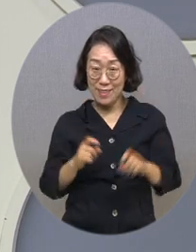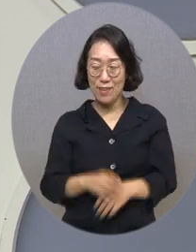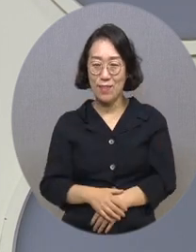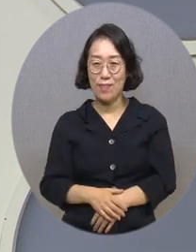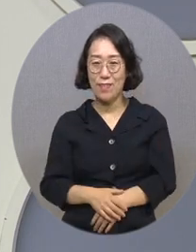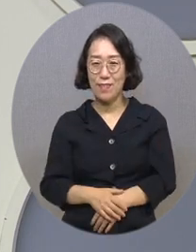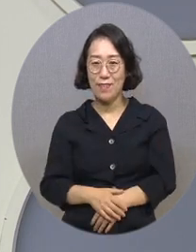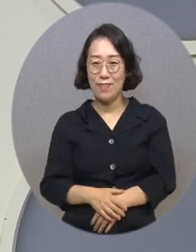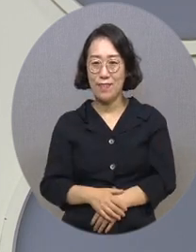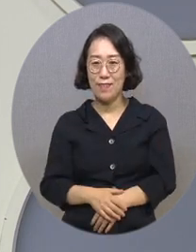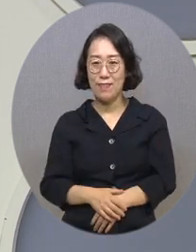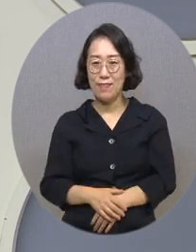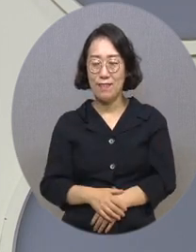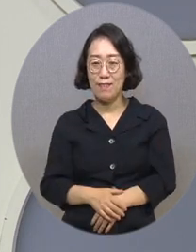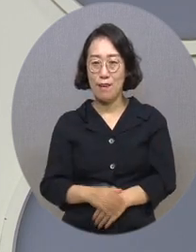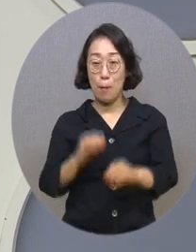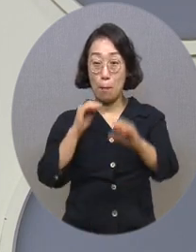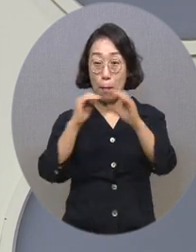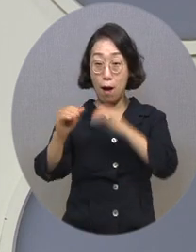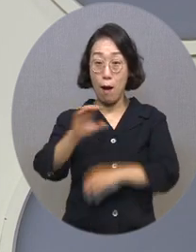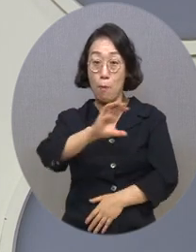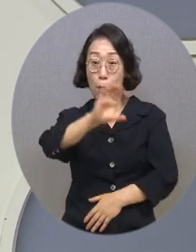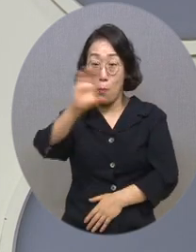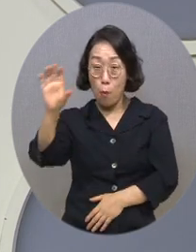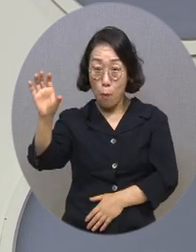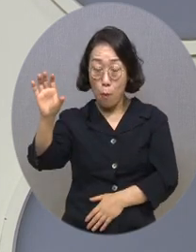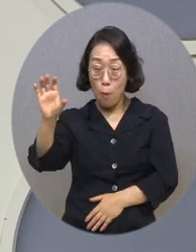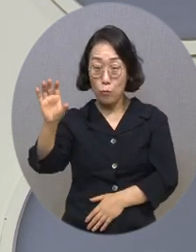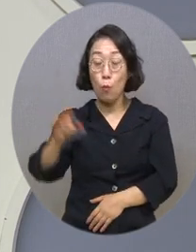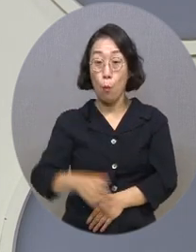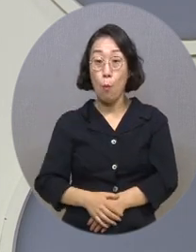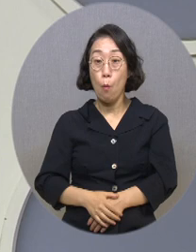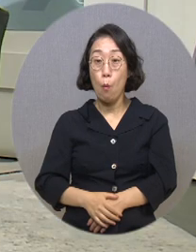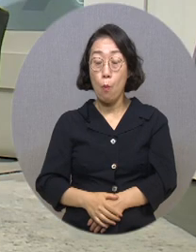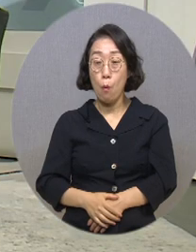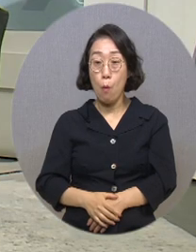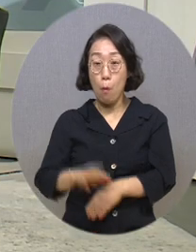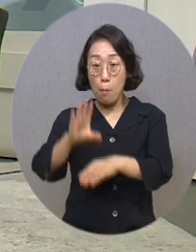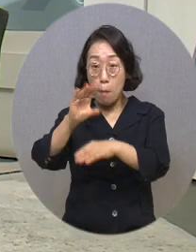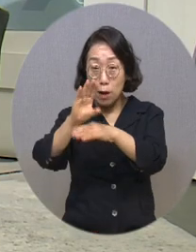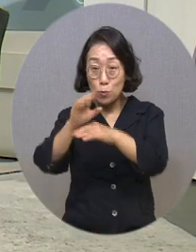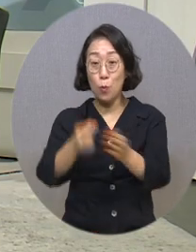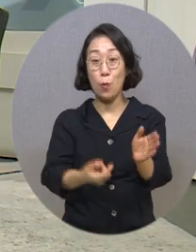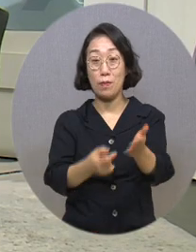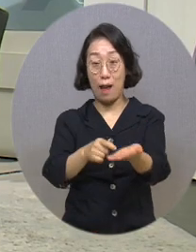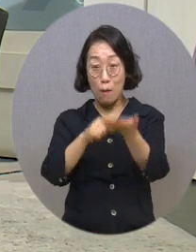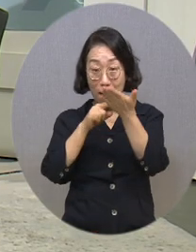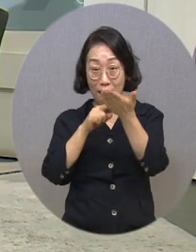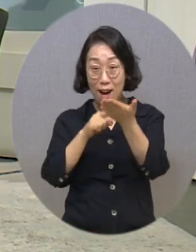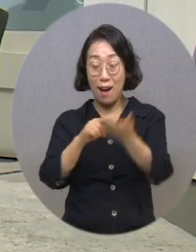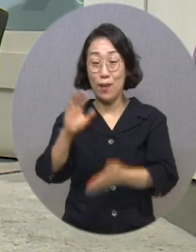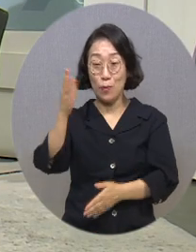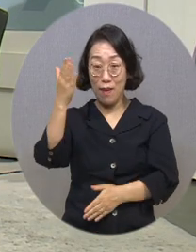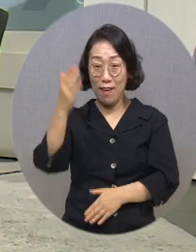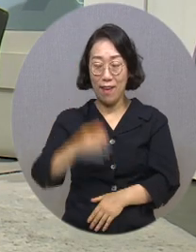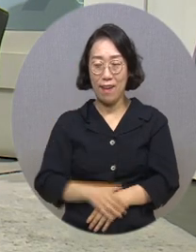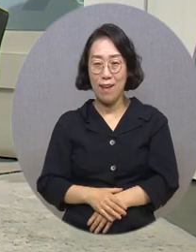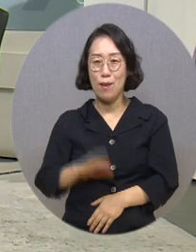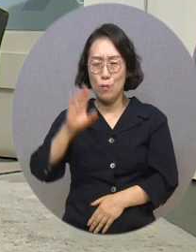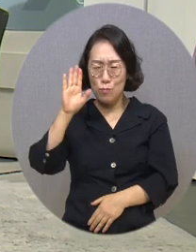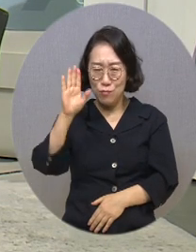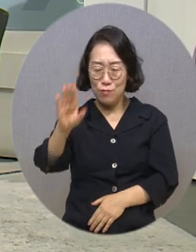되면 말고. 근데 그거를 올려주더라고. 그래서 이것도 되네 이래갖고 그